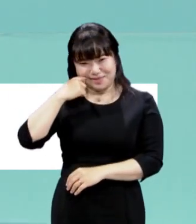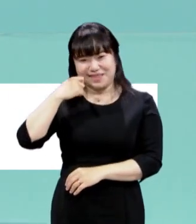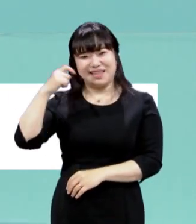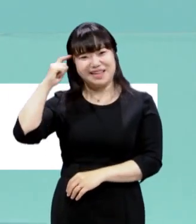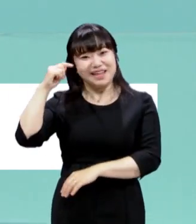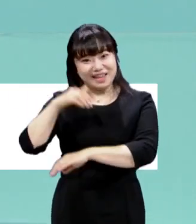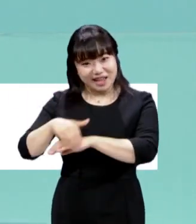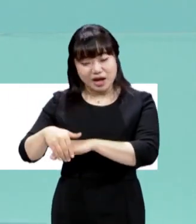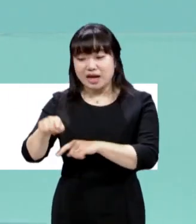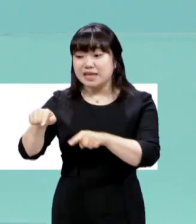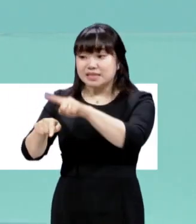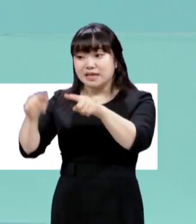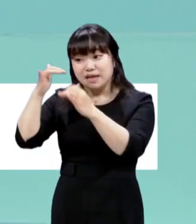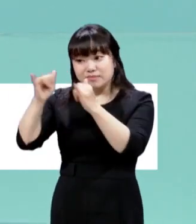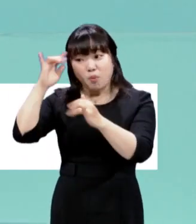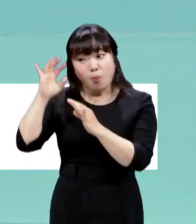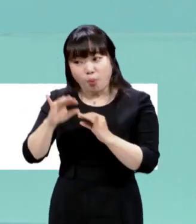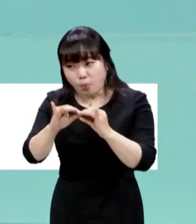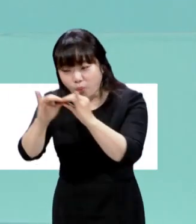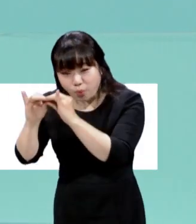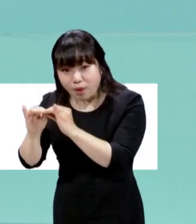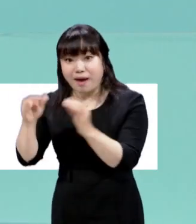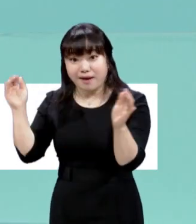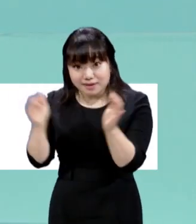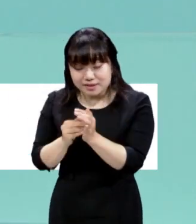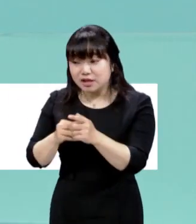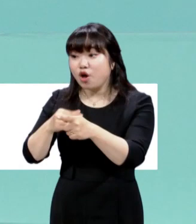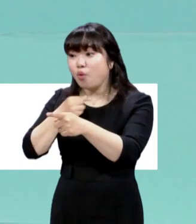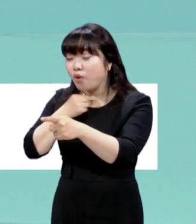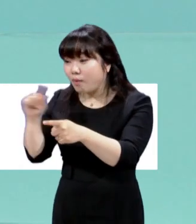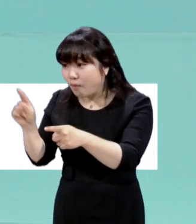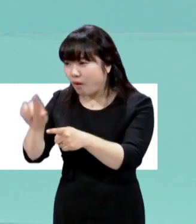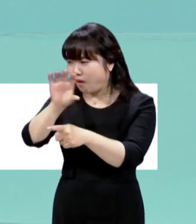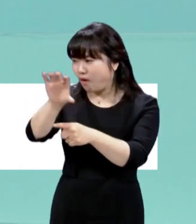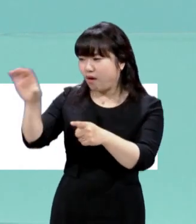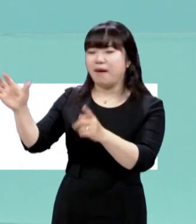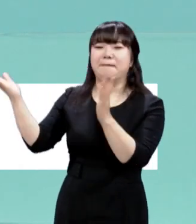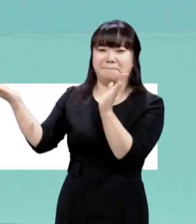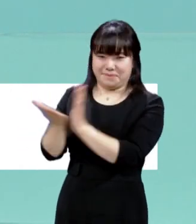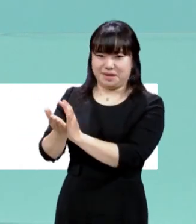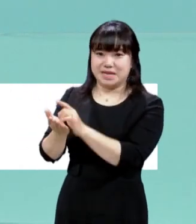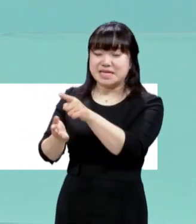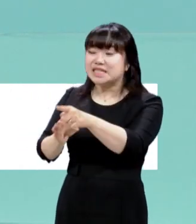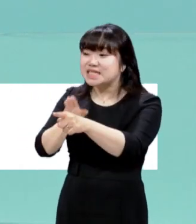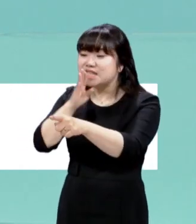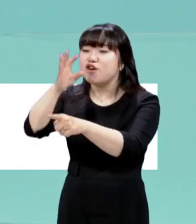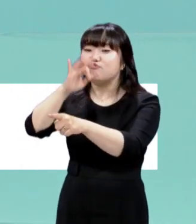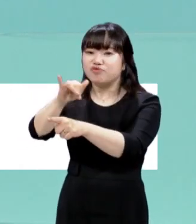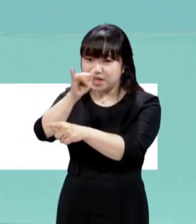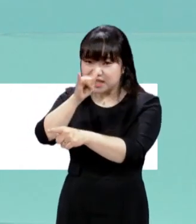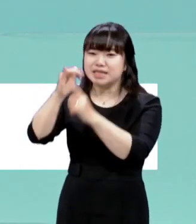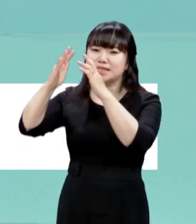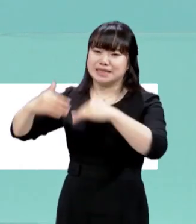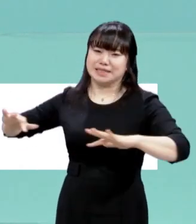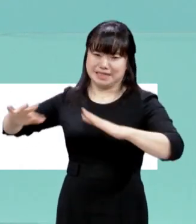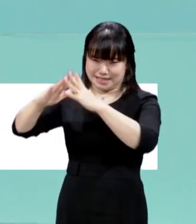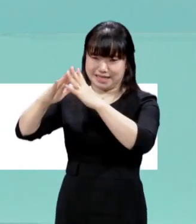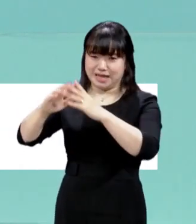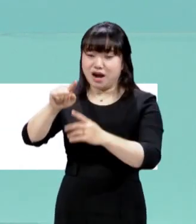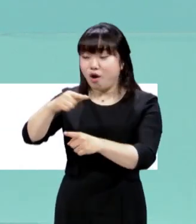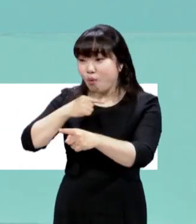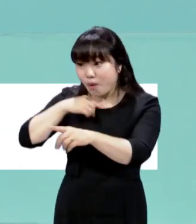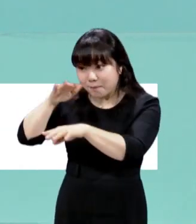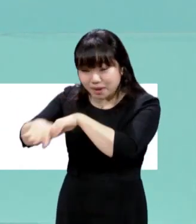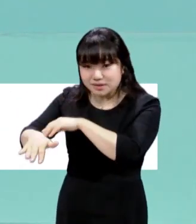그러니까 주민들의 공감대를 충분히 형성하고 주민들의 의견을 모아서 그 주민들에게 도움이 될 수 있는 그리고 주민들이